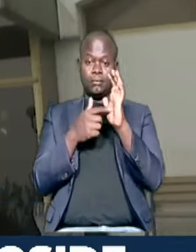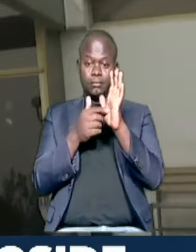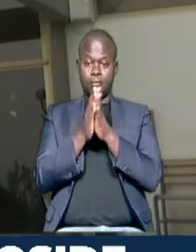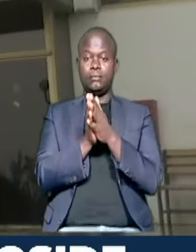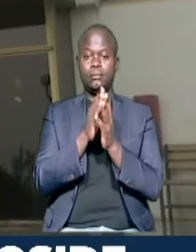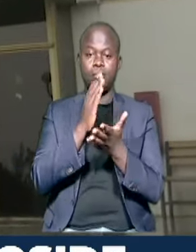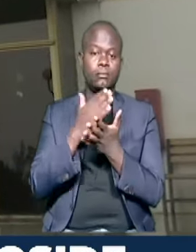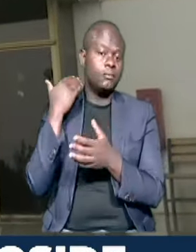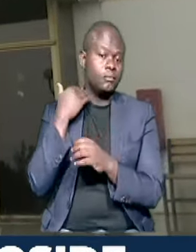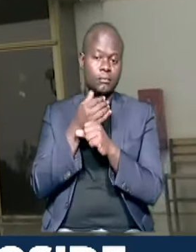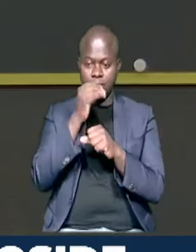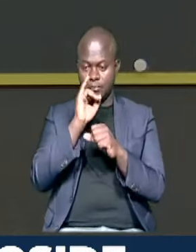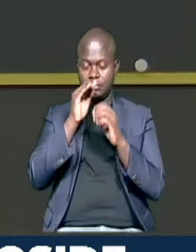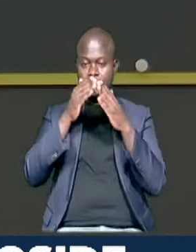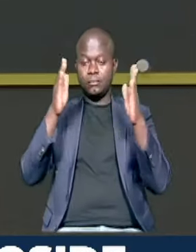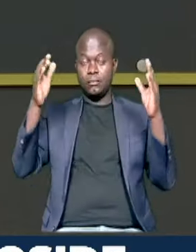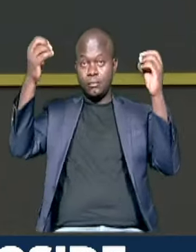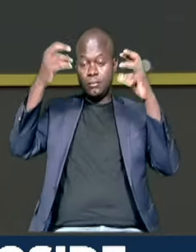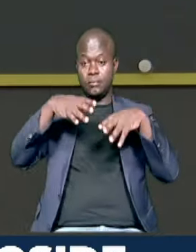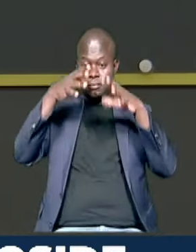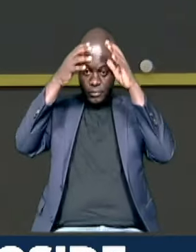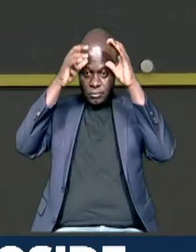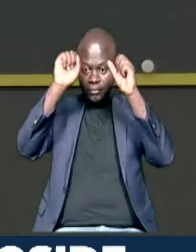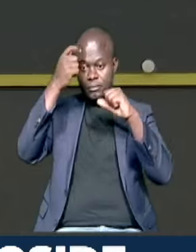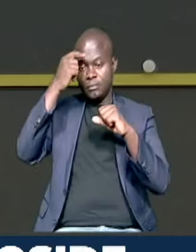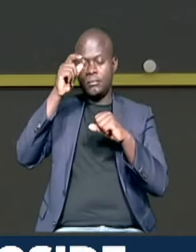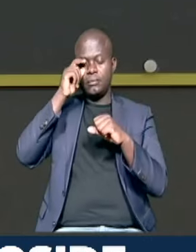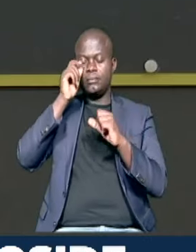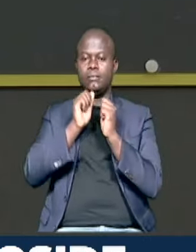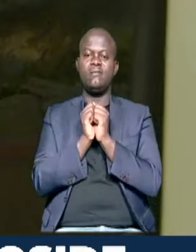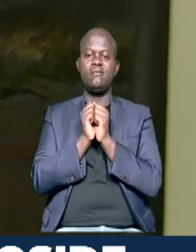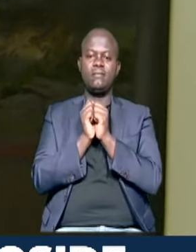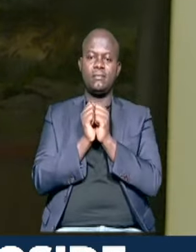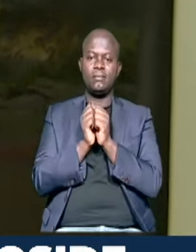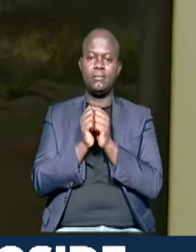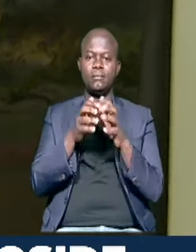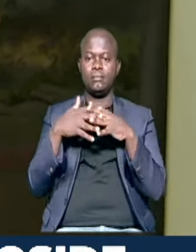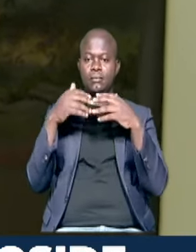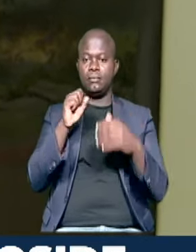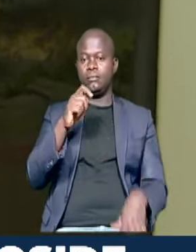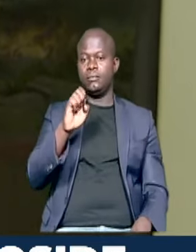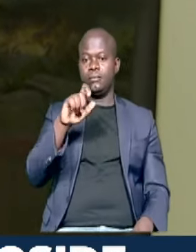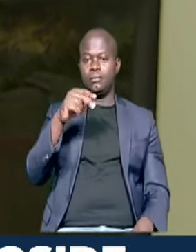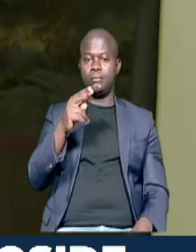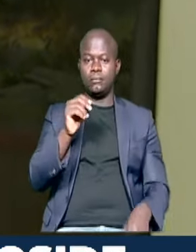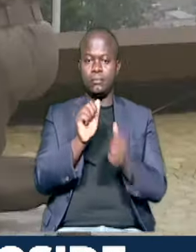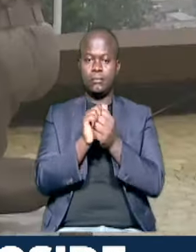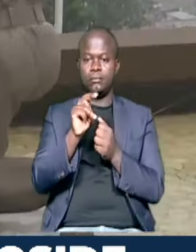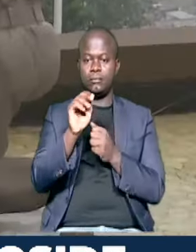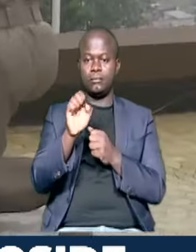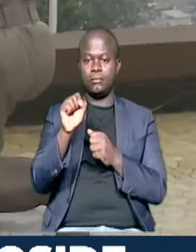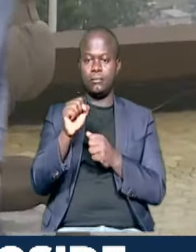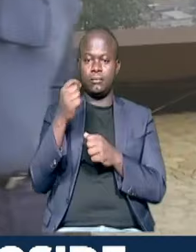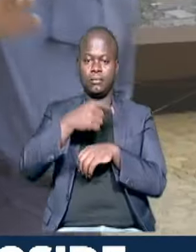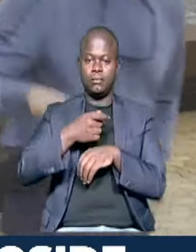rwo guhagarika jenoside yafunguwe ku mugaragaro na perezida wa Repubulika Nyakubahwa Paul Kagame. Abanyamerika Stephen Eckert na Inez Allen uyu munsi